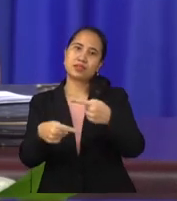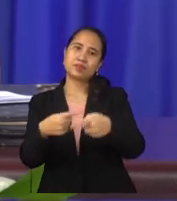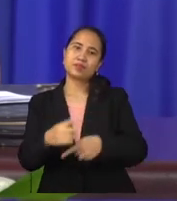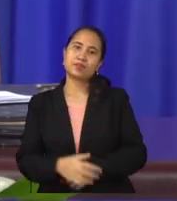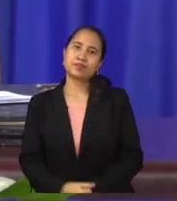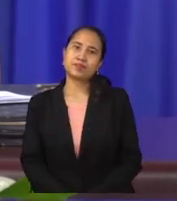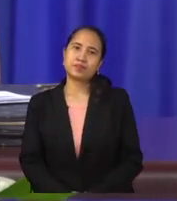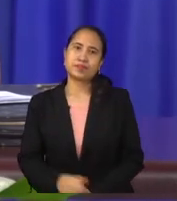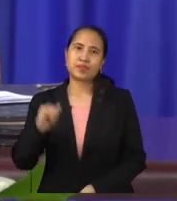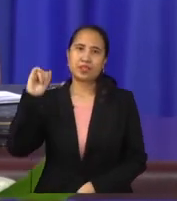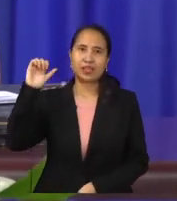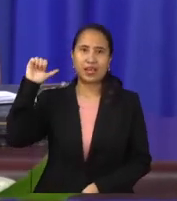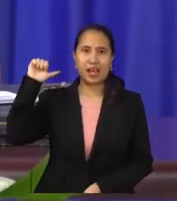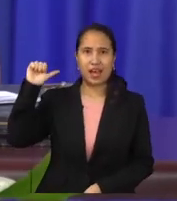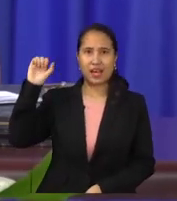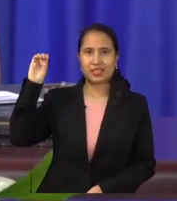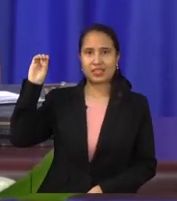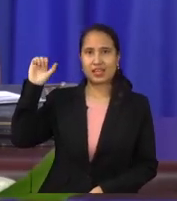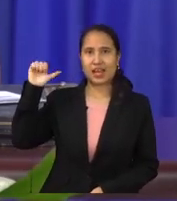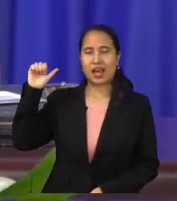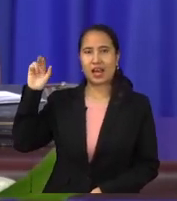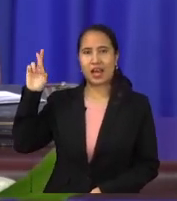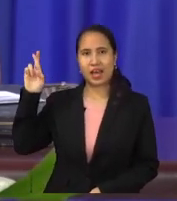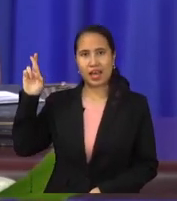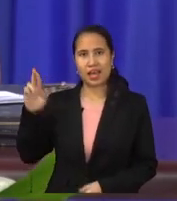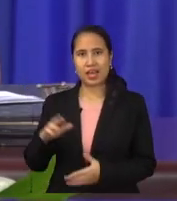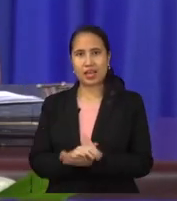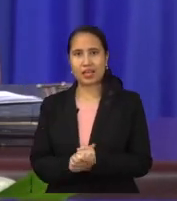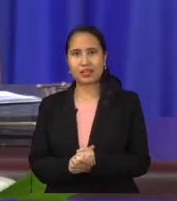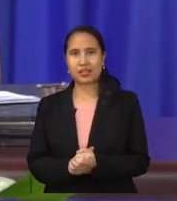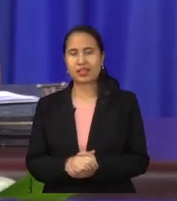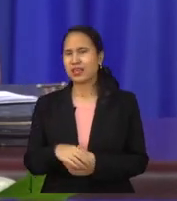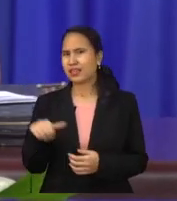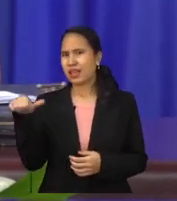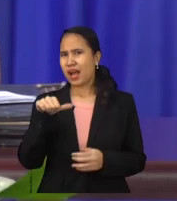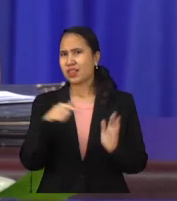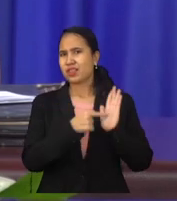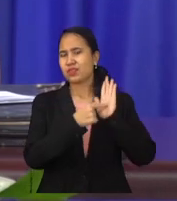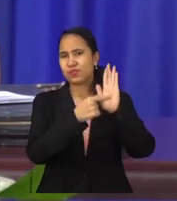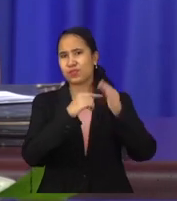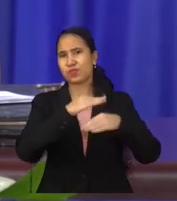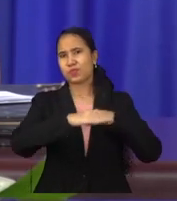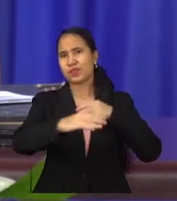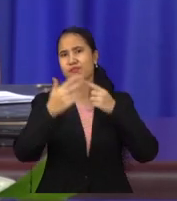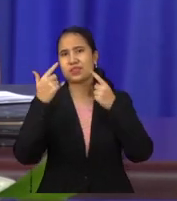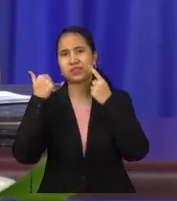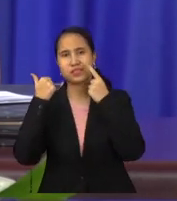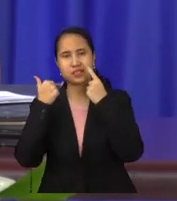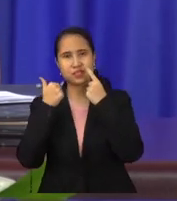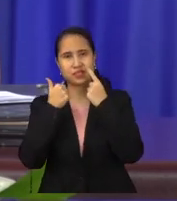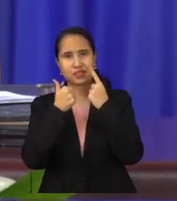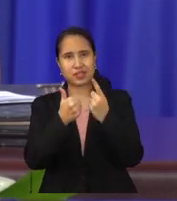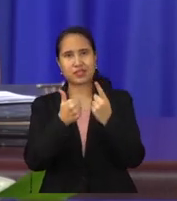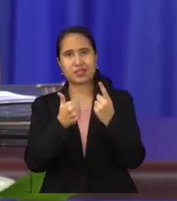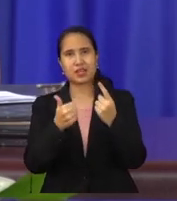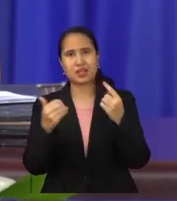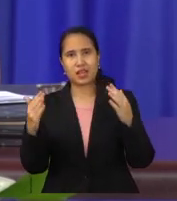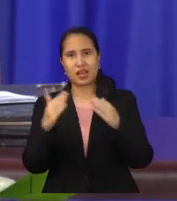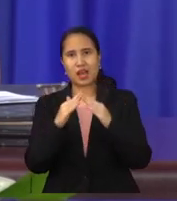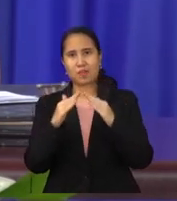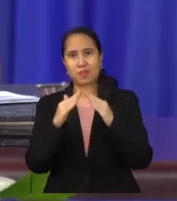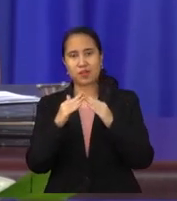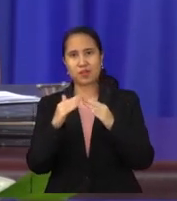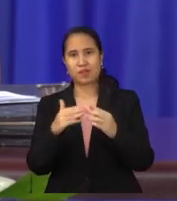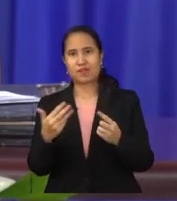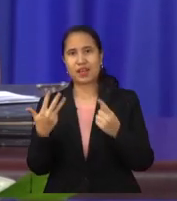De IACAR heeft in de zaak Parada versus El Salvador van 16 april 1999, ten